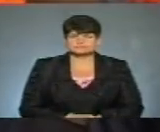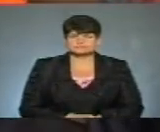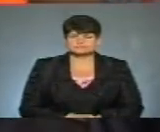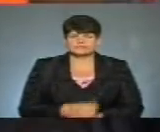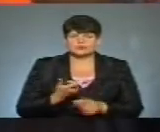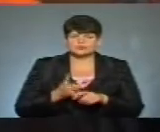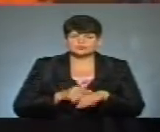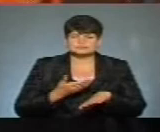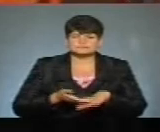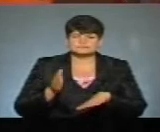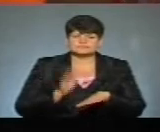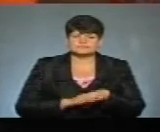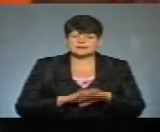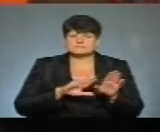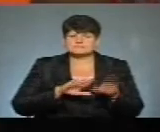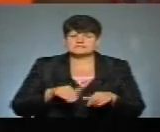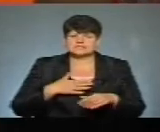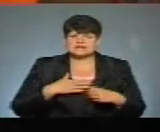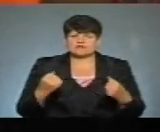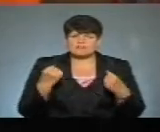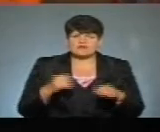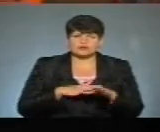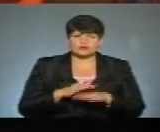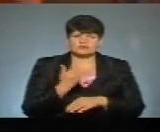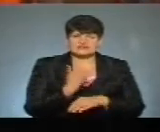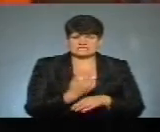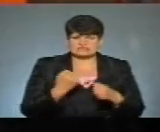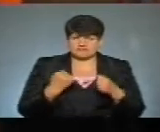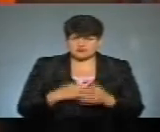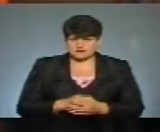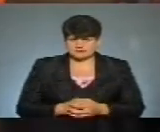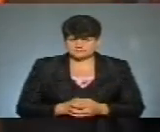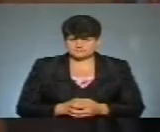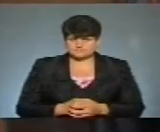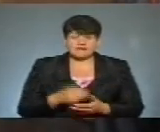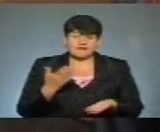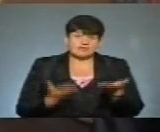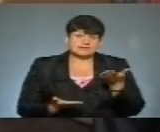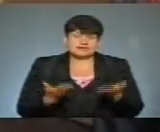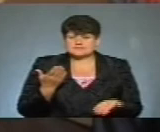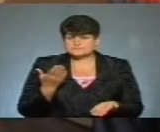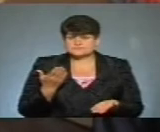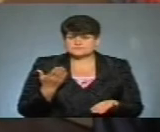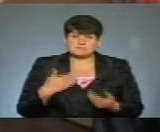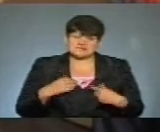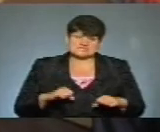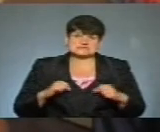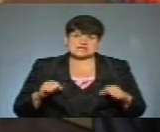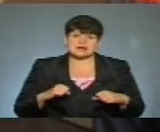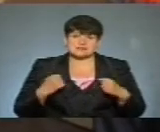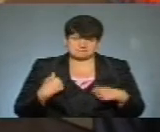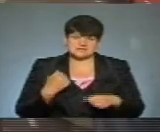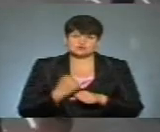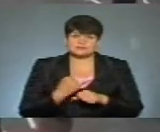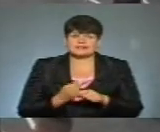Дуже тяжко після наших вправ виконувати їхні вправи. Але не старалися, не